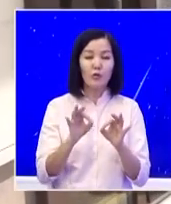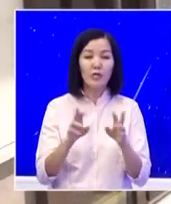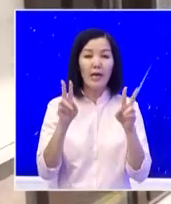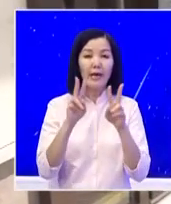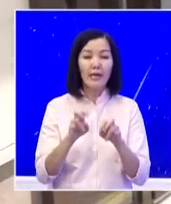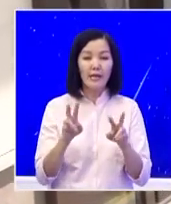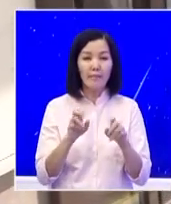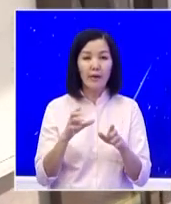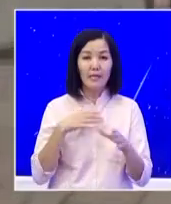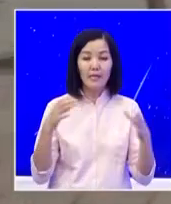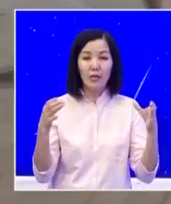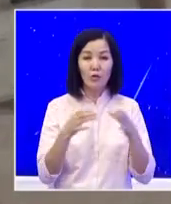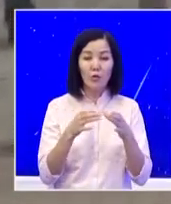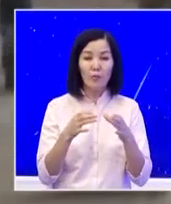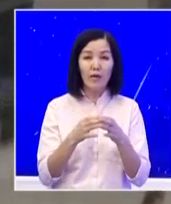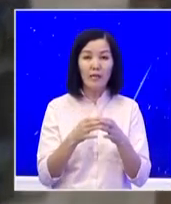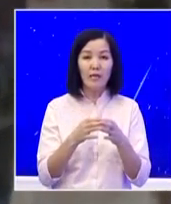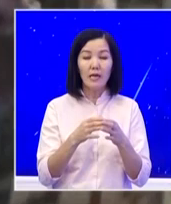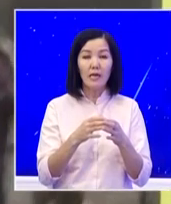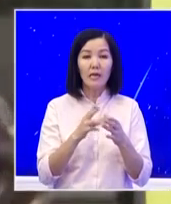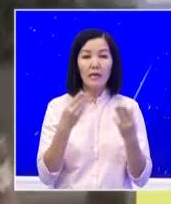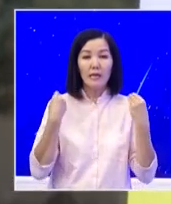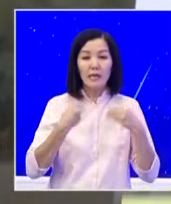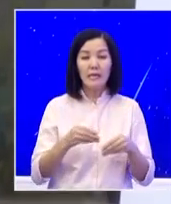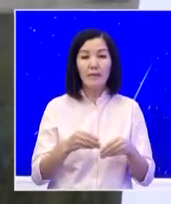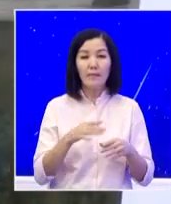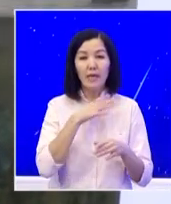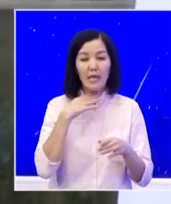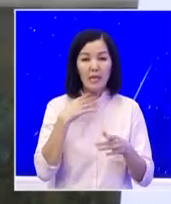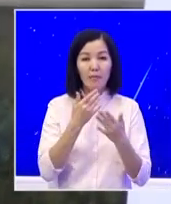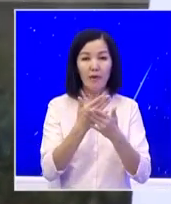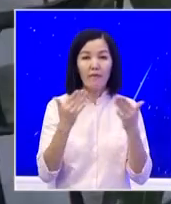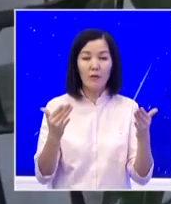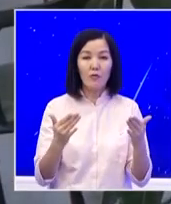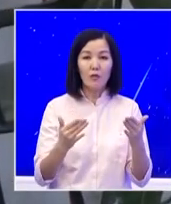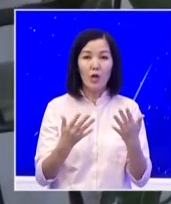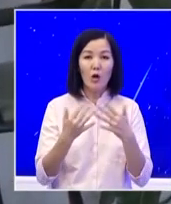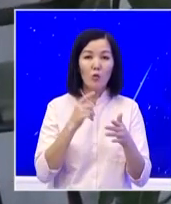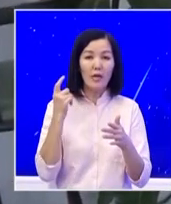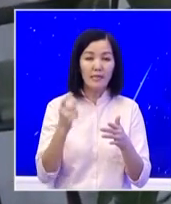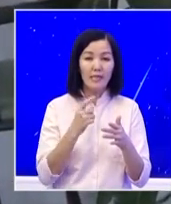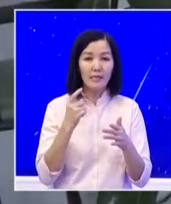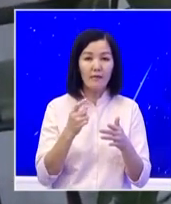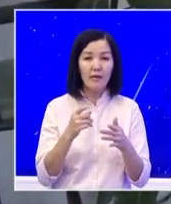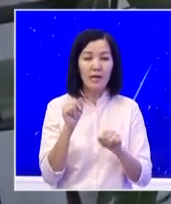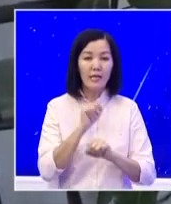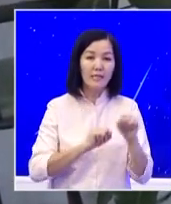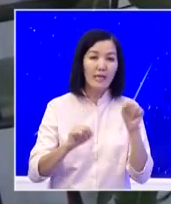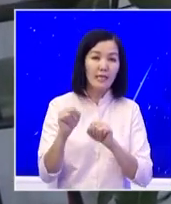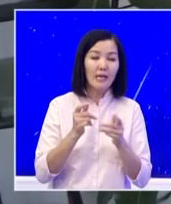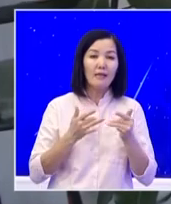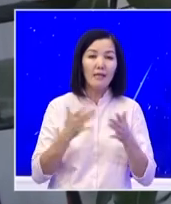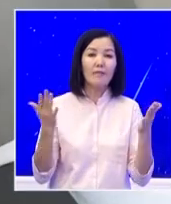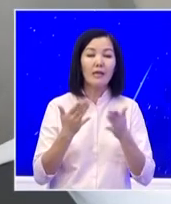барысында мониторинг тобының өкілдері киім бутиктерінде, ет павильондарында, шаруашылық тауарлар дүкенінде санитарлық талаптардың